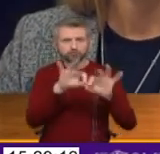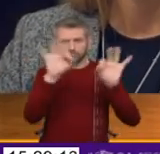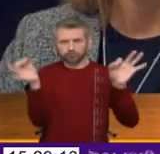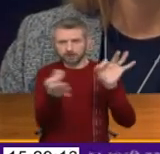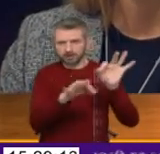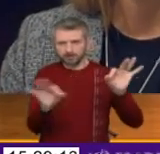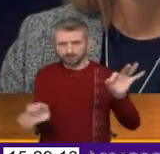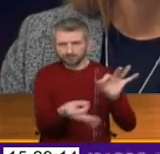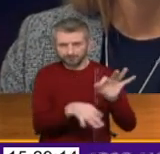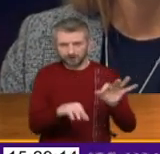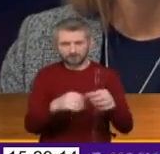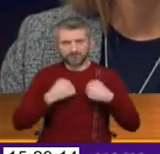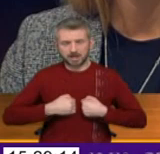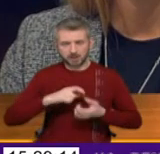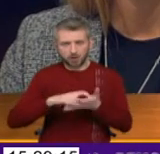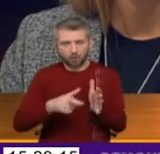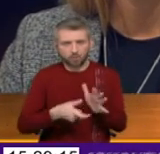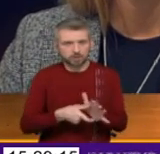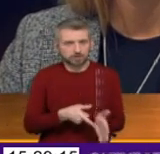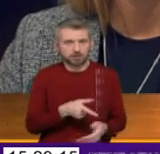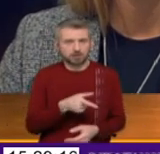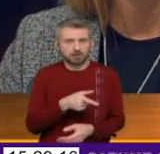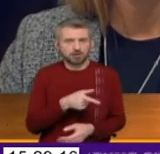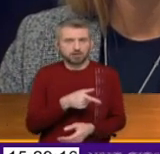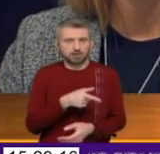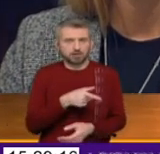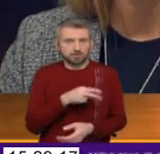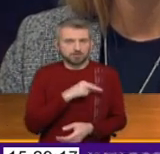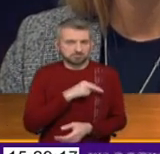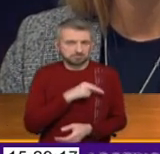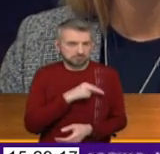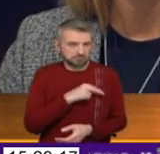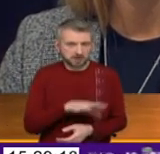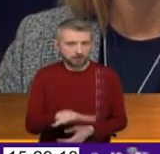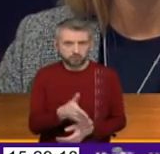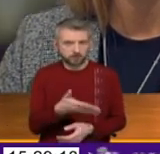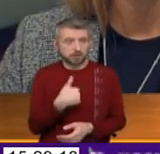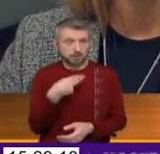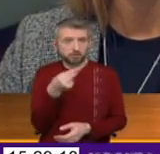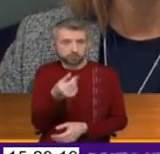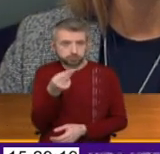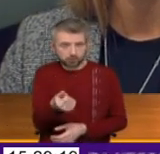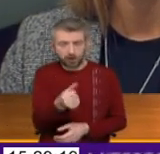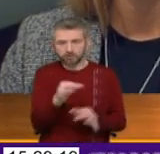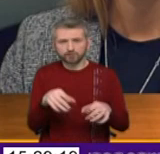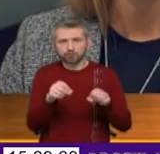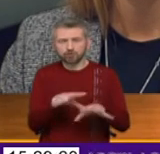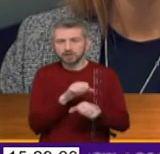ванной комнате не топится. Я плачу деньги, а ничего решить нельзя. На это